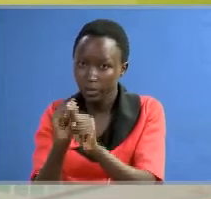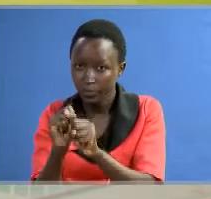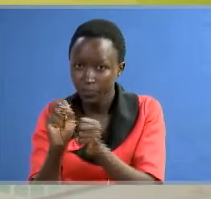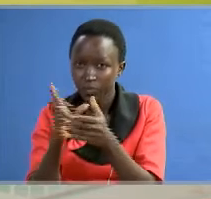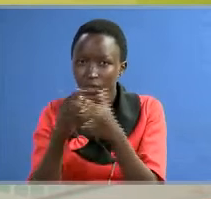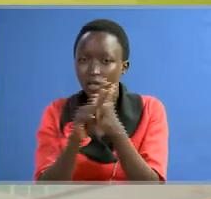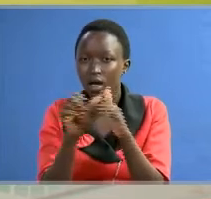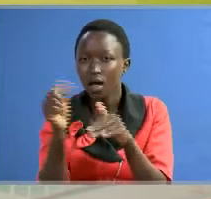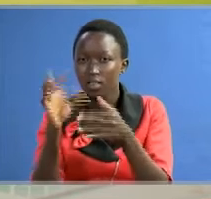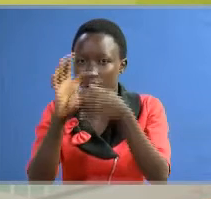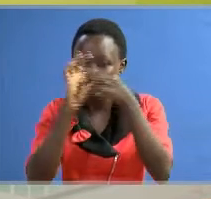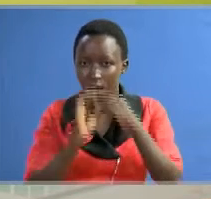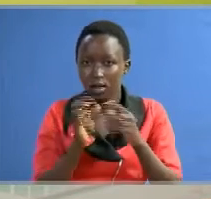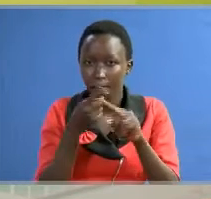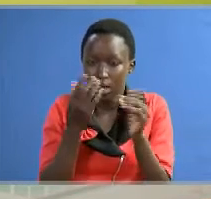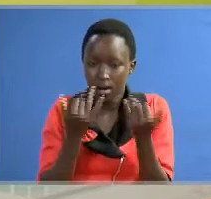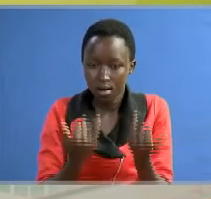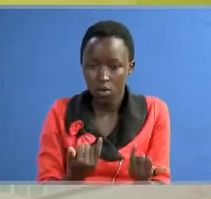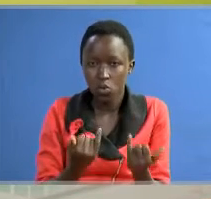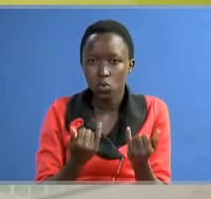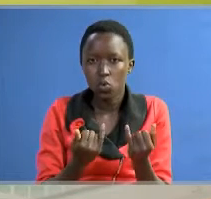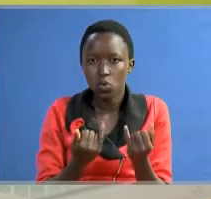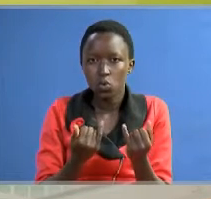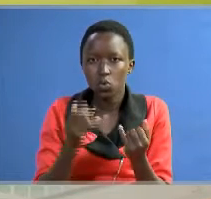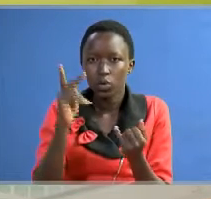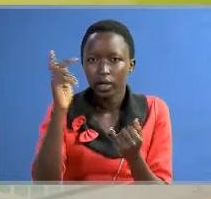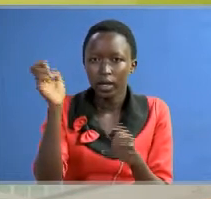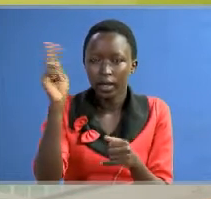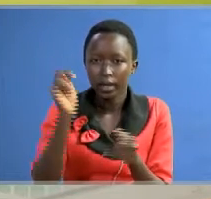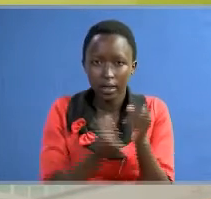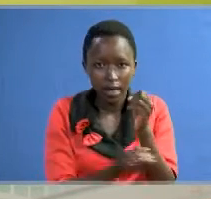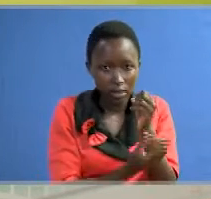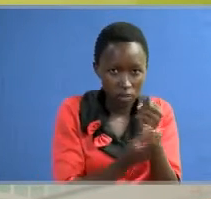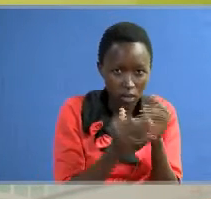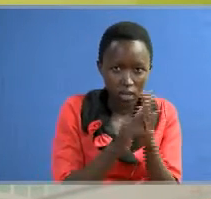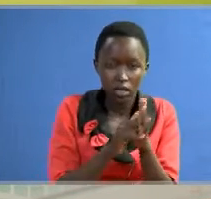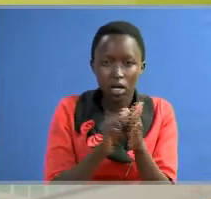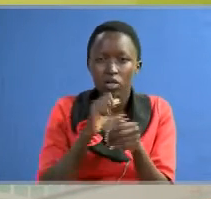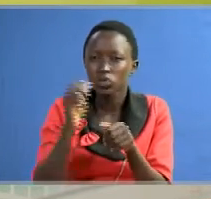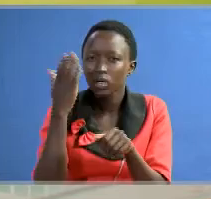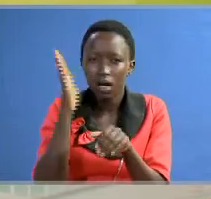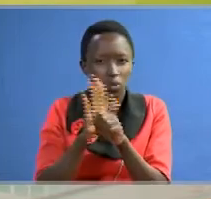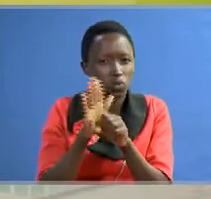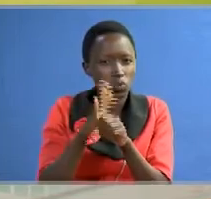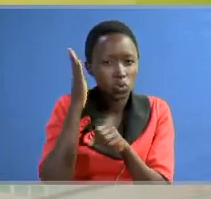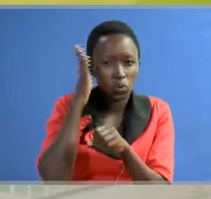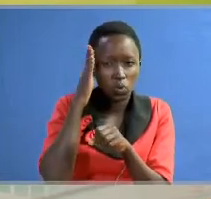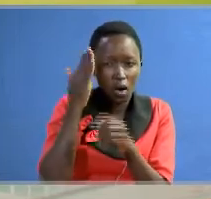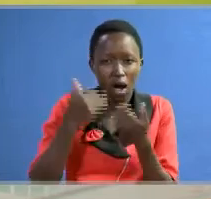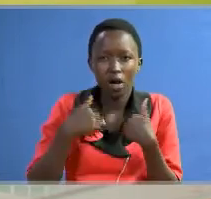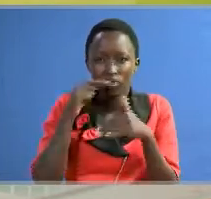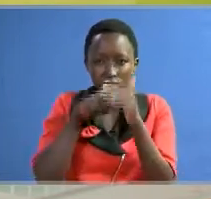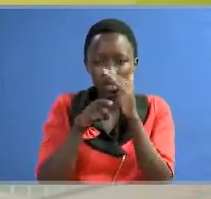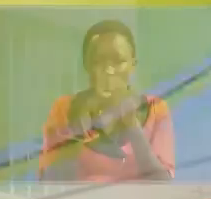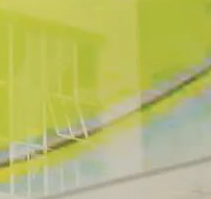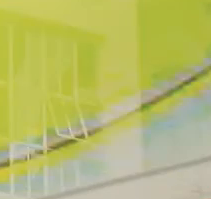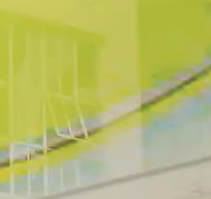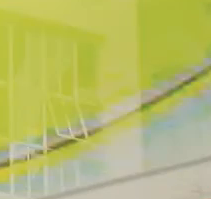na utamaduni. Lakini kama jinsi mwanahabari wetu Ken Kimani anatusimulia, si wengi wanajua jumba hili lina nini ndani